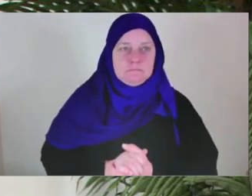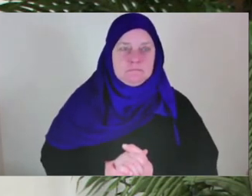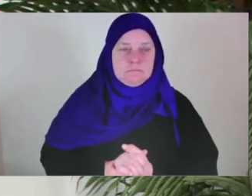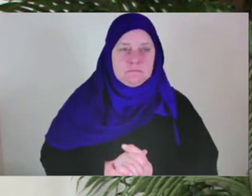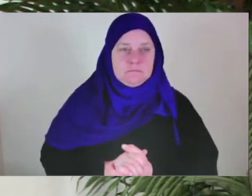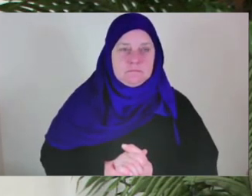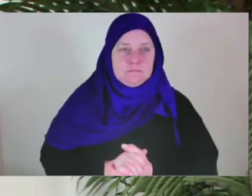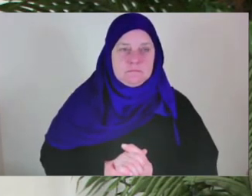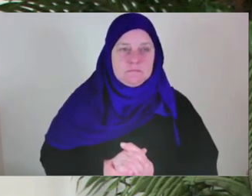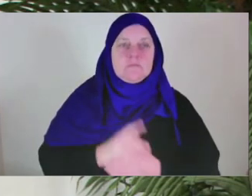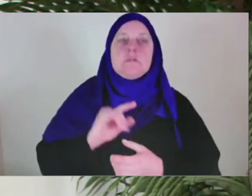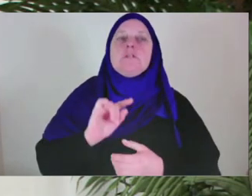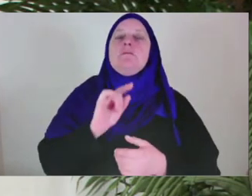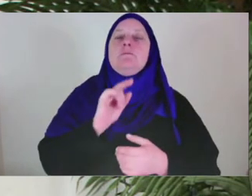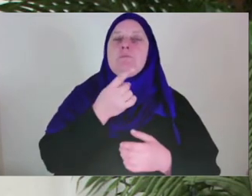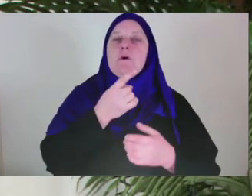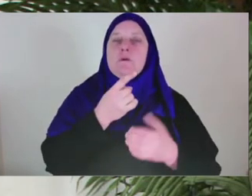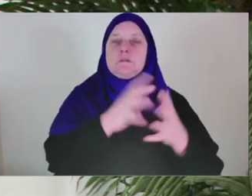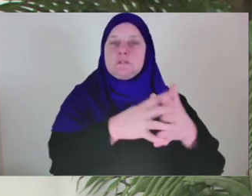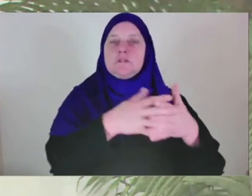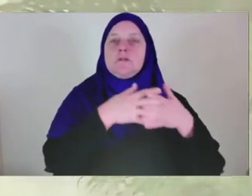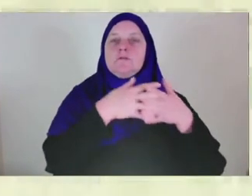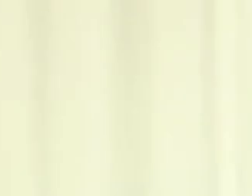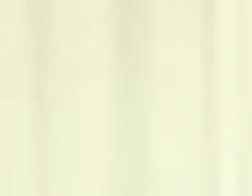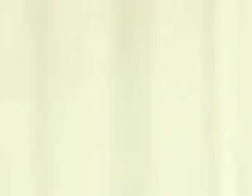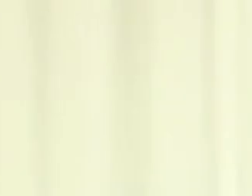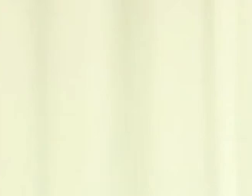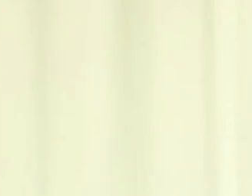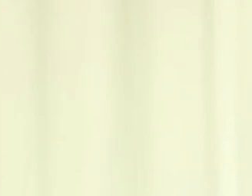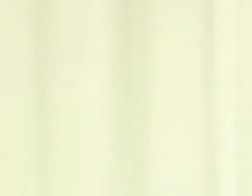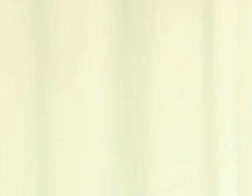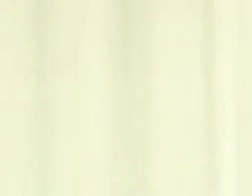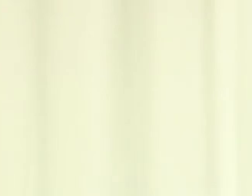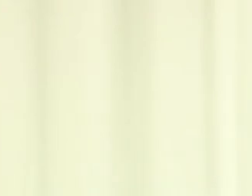by ziyarat. Salawat ala Muhammad wa Ali Muhammad.